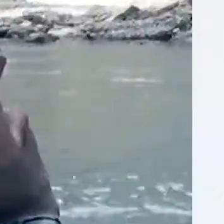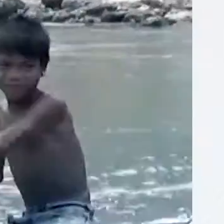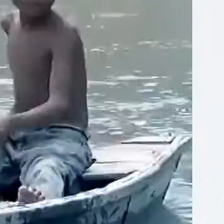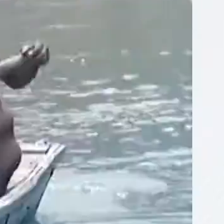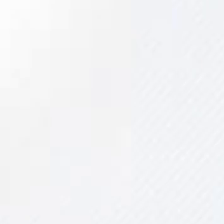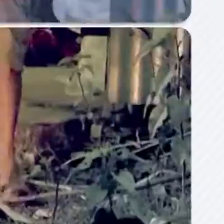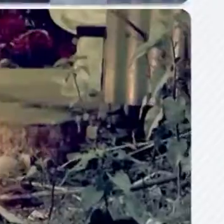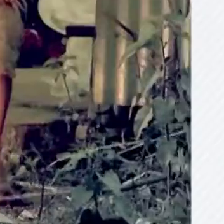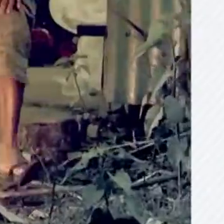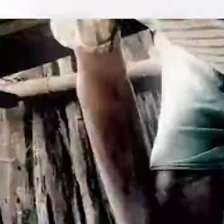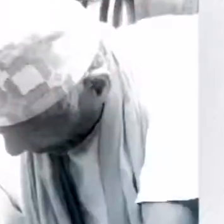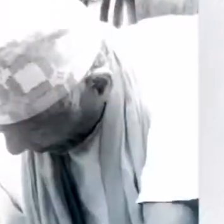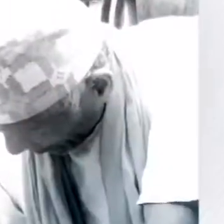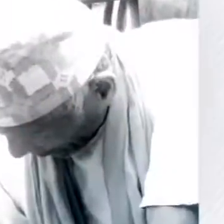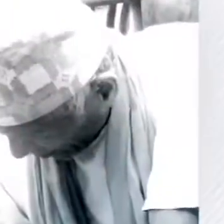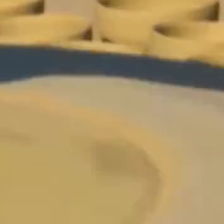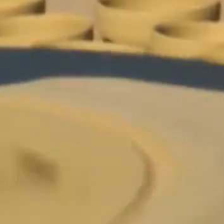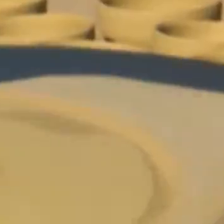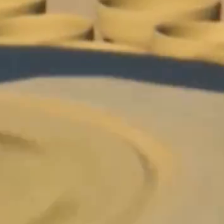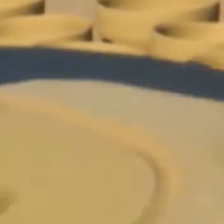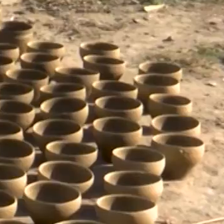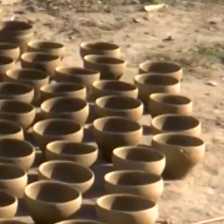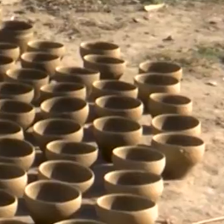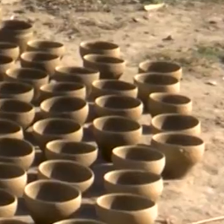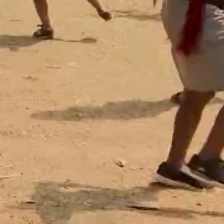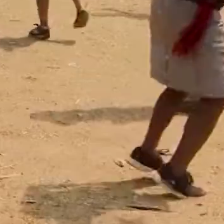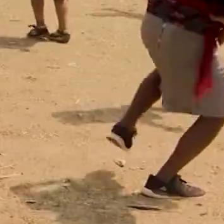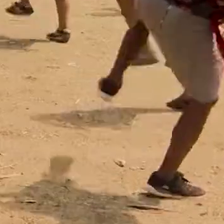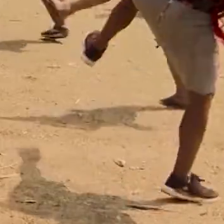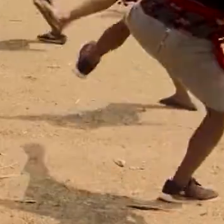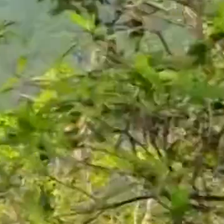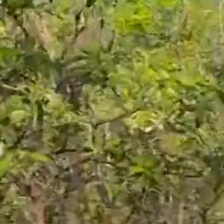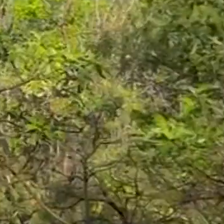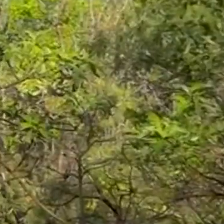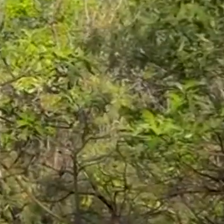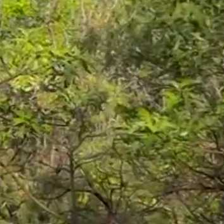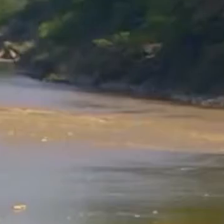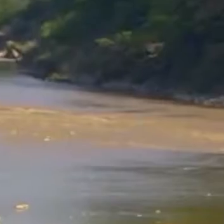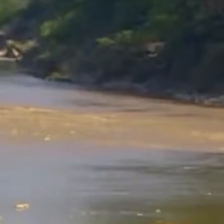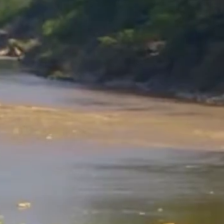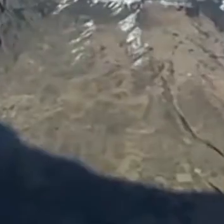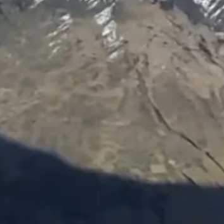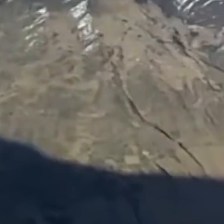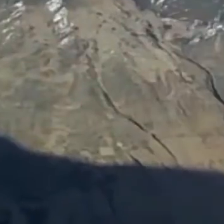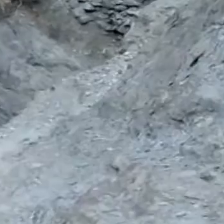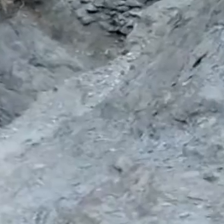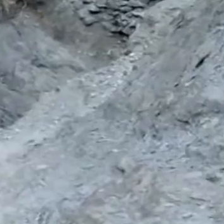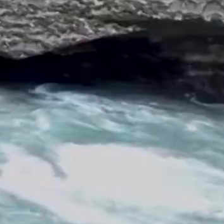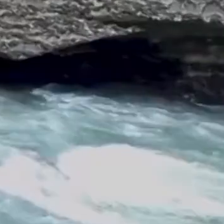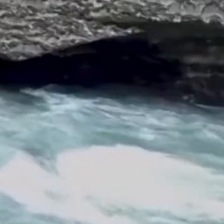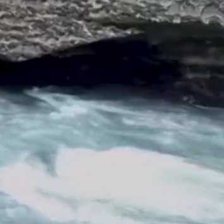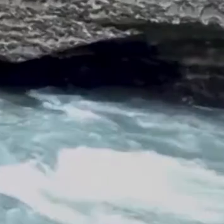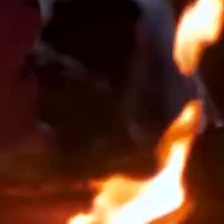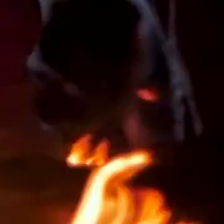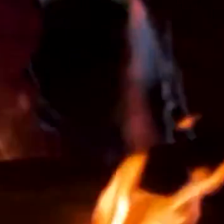दृश्यहरूको भीडमा तपाईँको दृश्य, कला संस्कृति र प्रकृतिको शब्द चित्र,